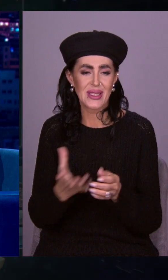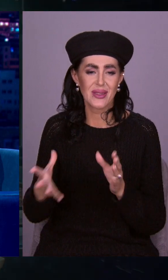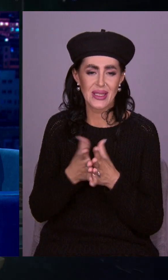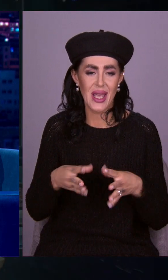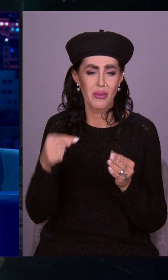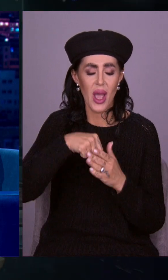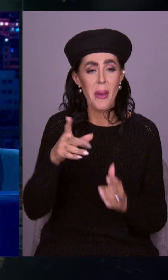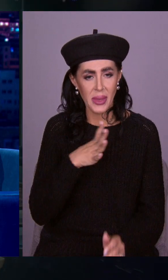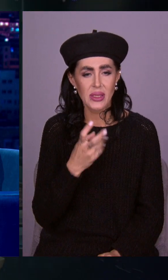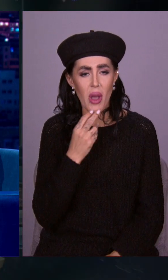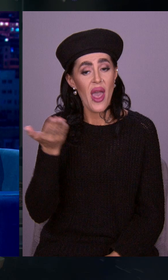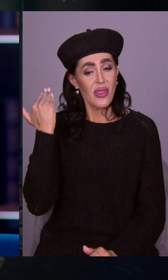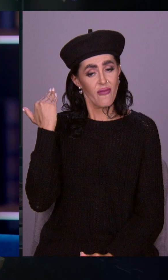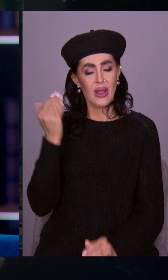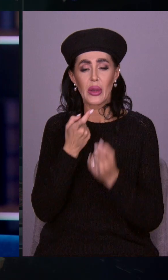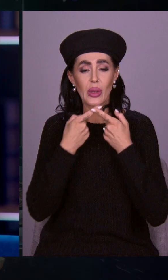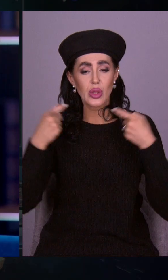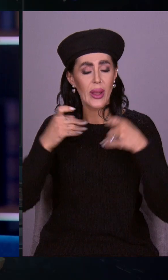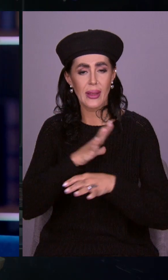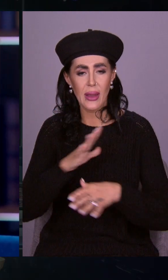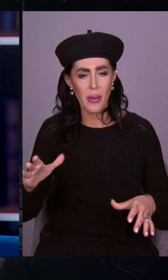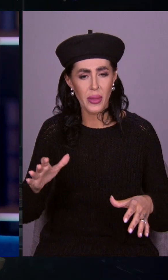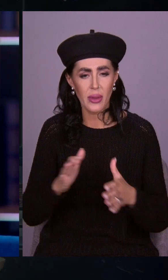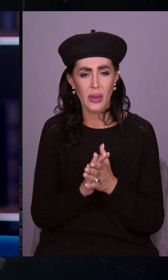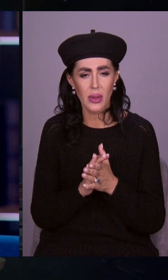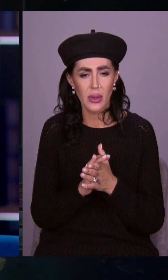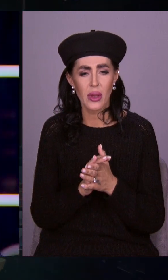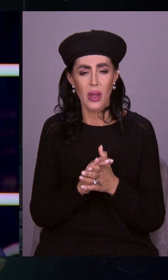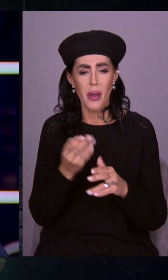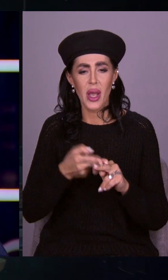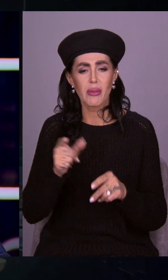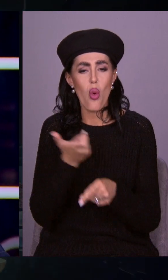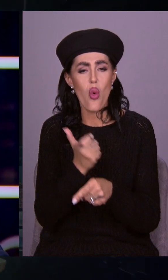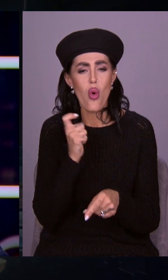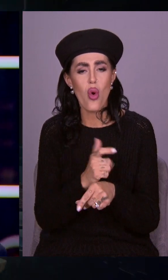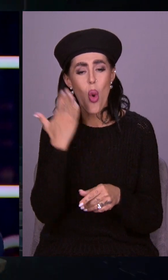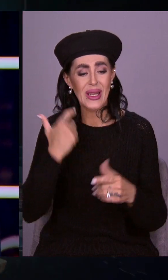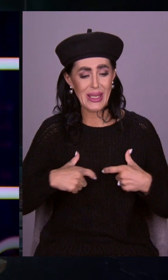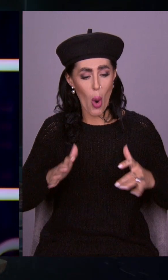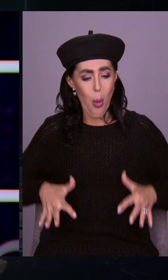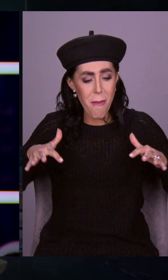усміхався? Він взагалі не усміхався, він навіть коли падав і бився головою, не видавав жодного звуку.